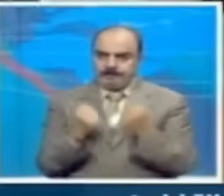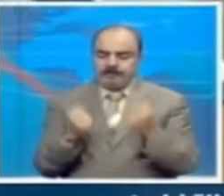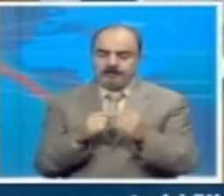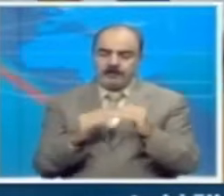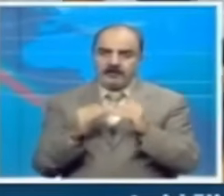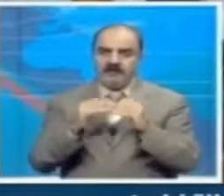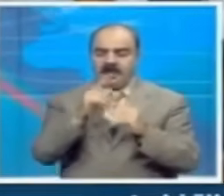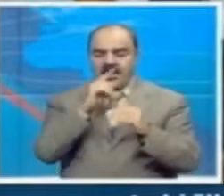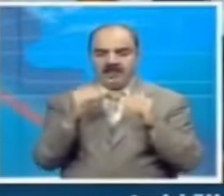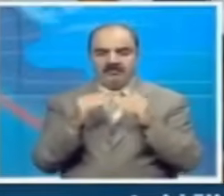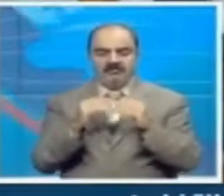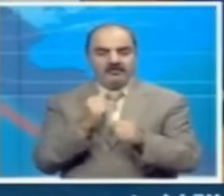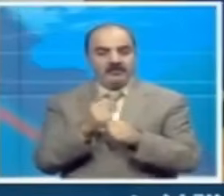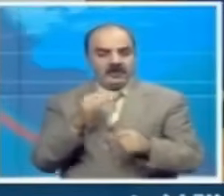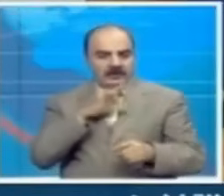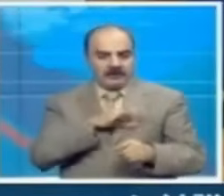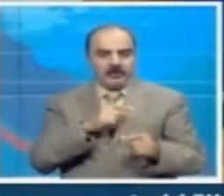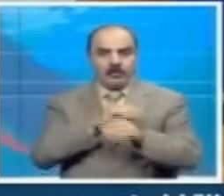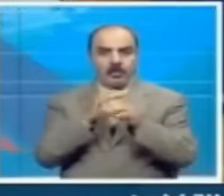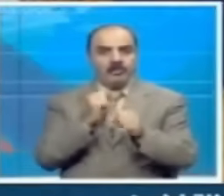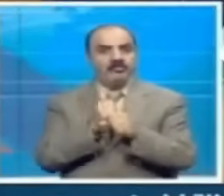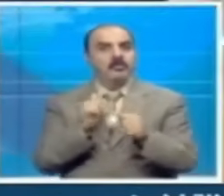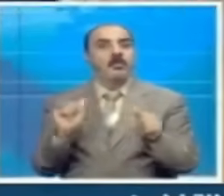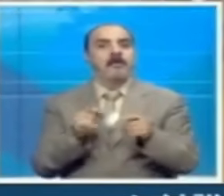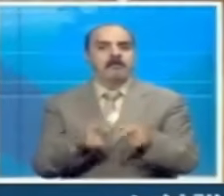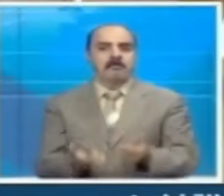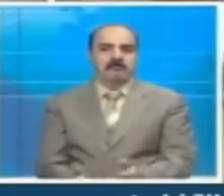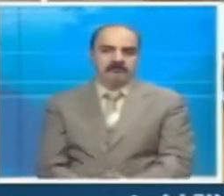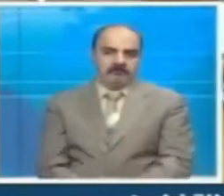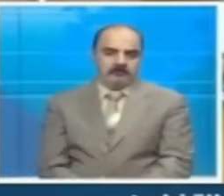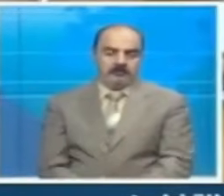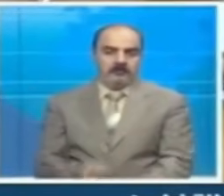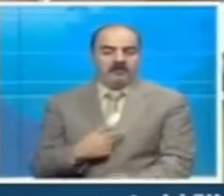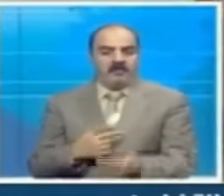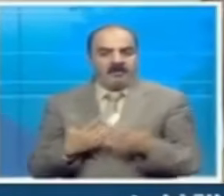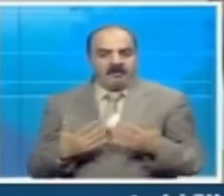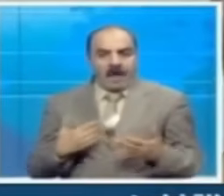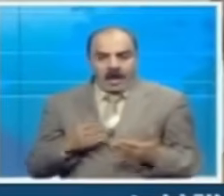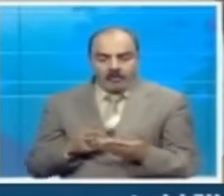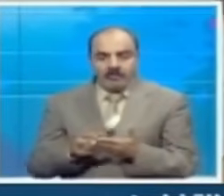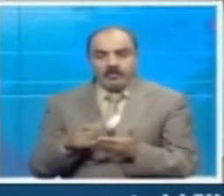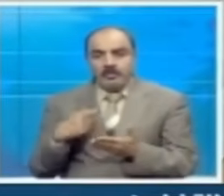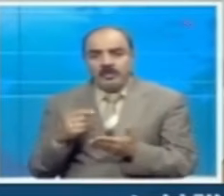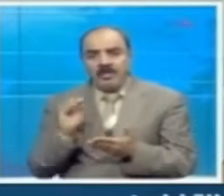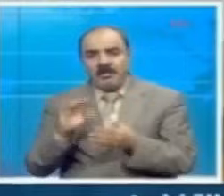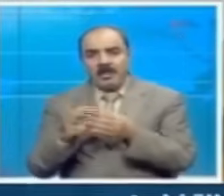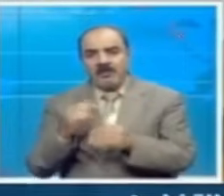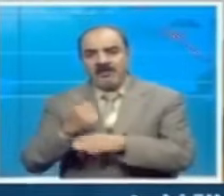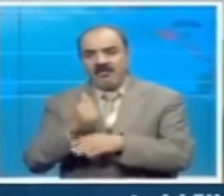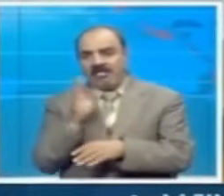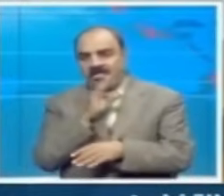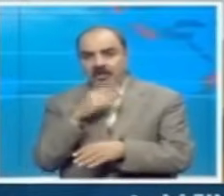المعايير العالمية في الاستفادة من هذا المكون، فضلا عن تيسير وإتاحة التكنولوجيا لمنظمات